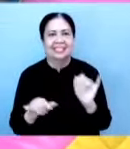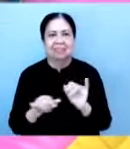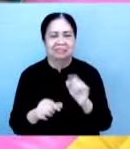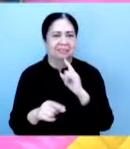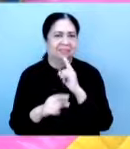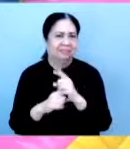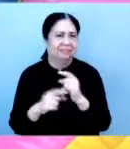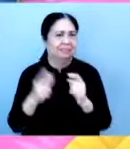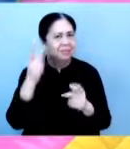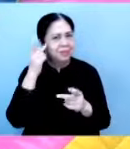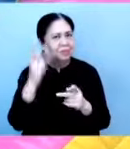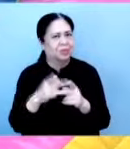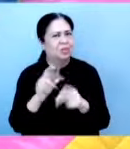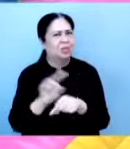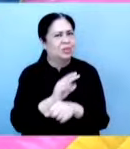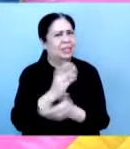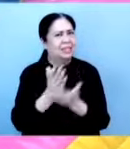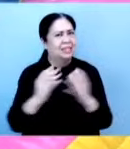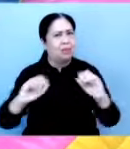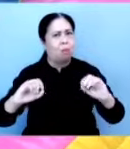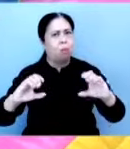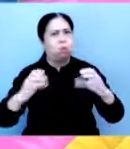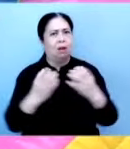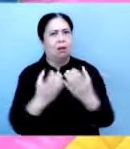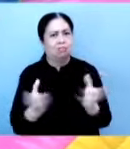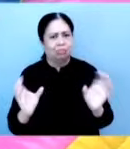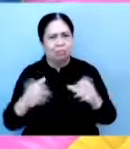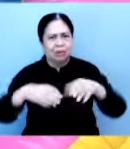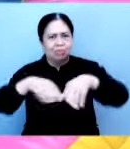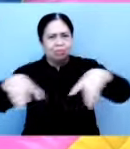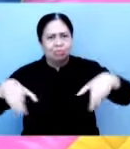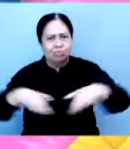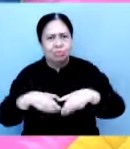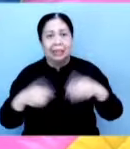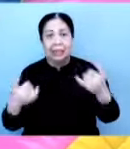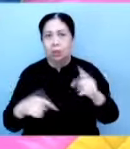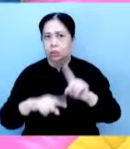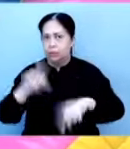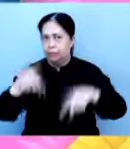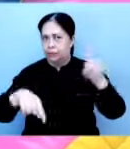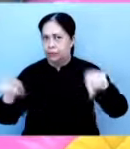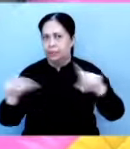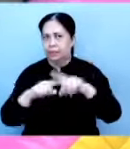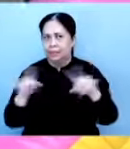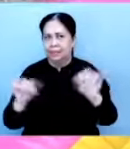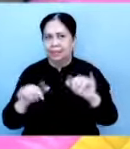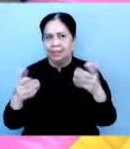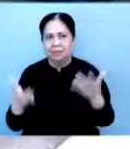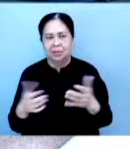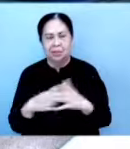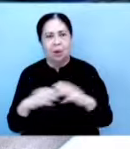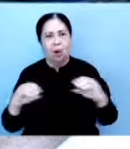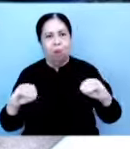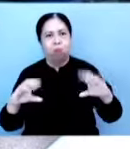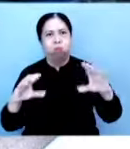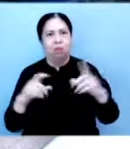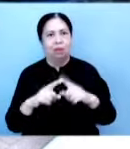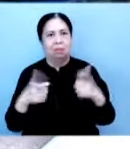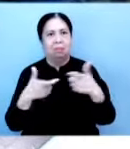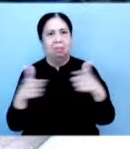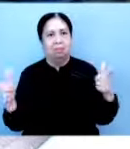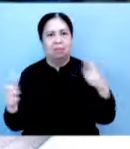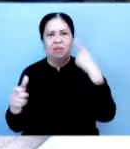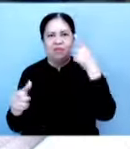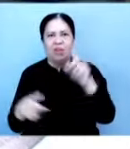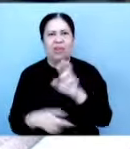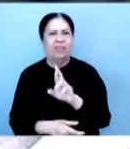gamit ibang inflatables pero ngayon may iba't ibang version na may mga tulad nitong mga ito mga dala natin na pang Resort